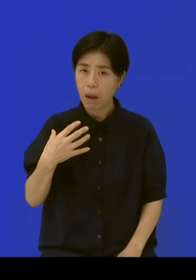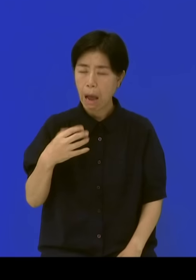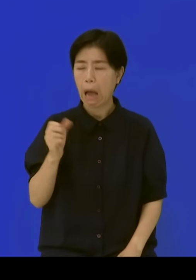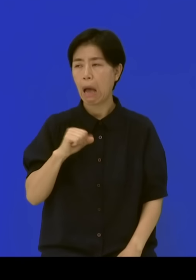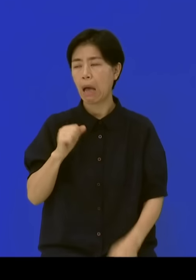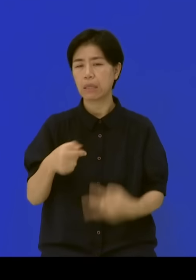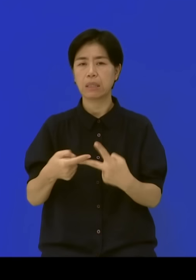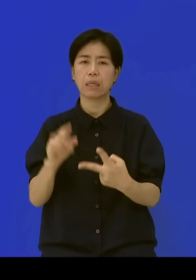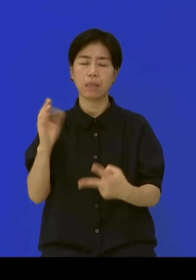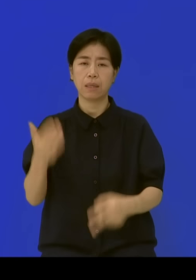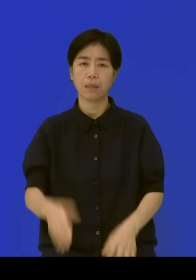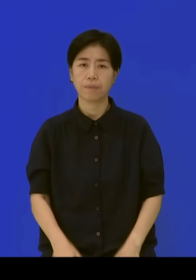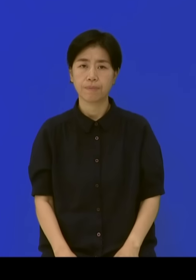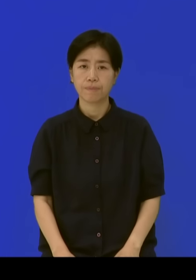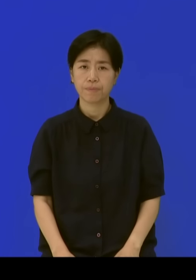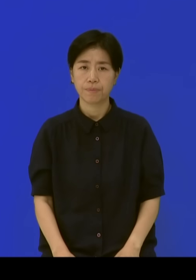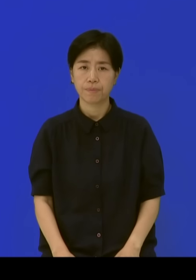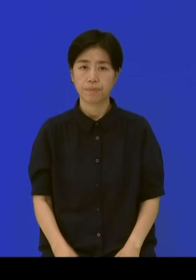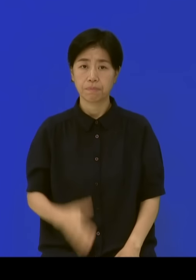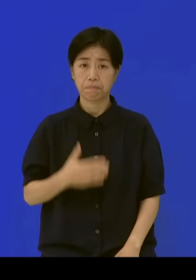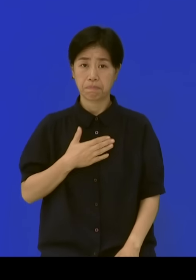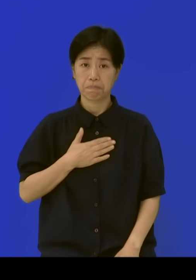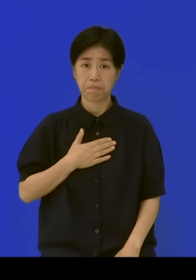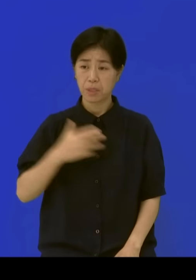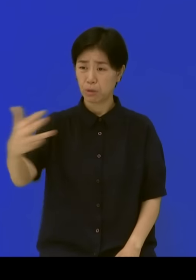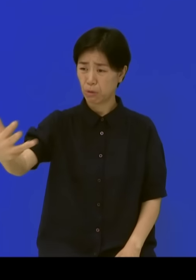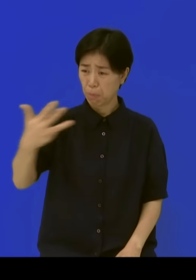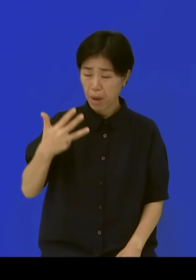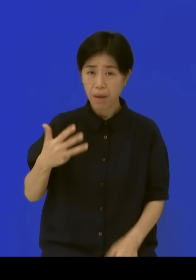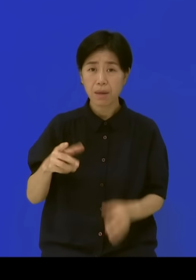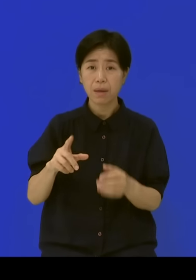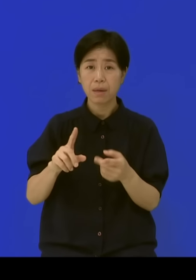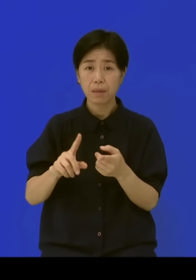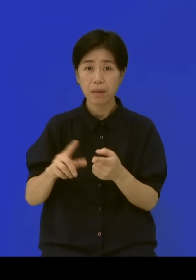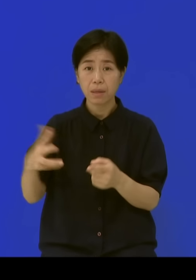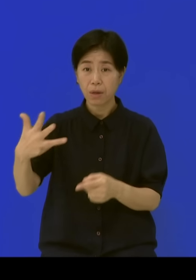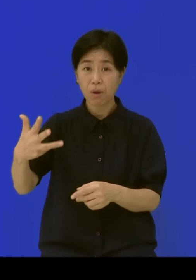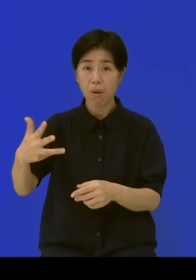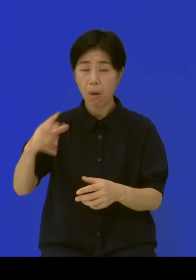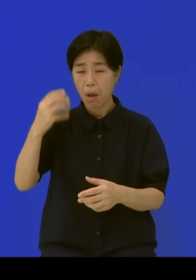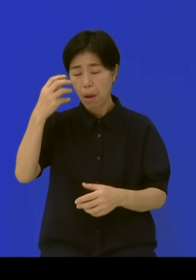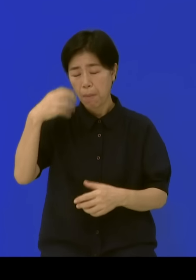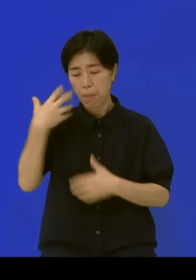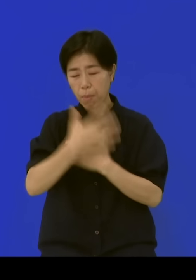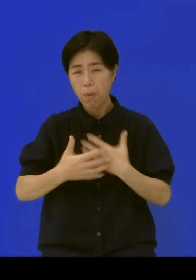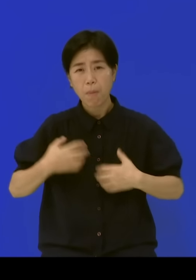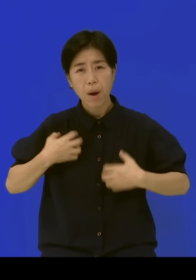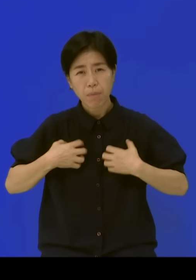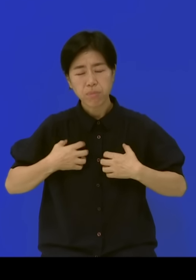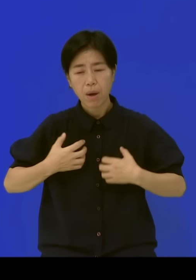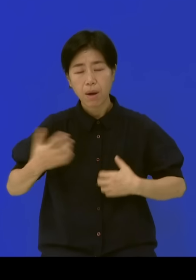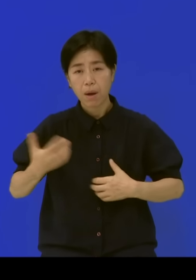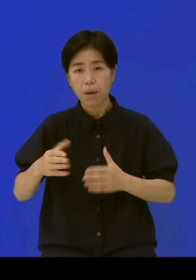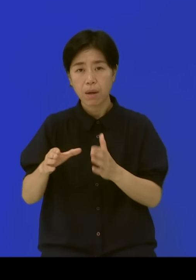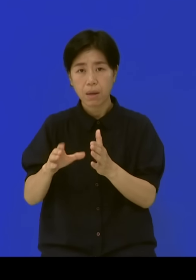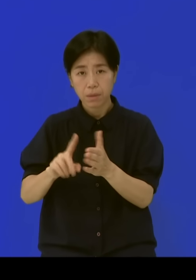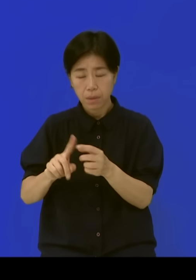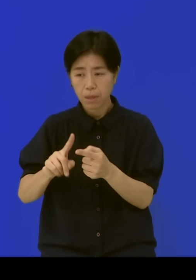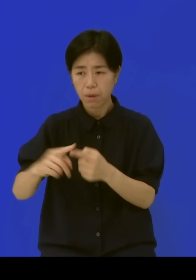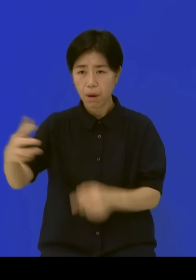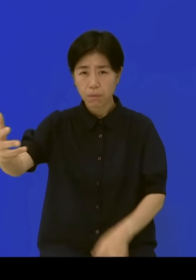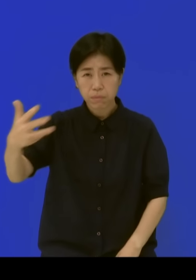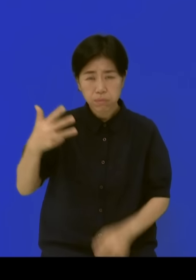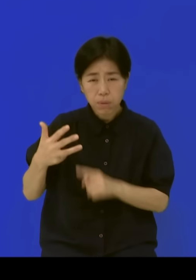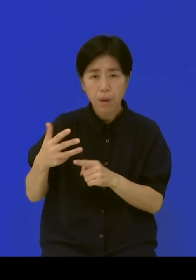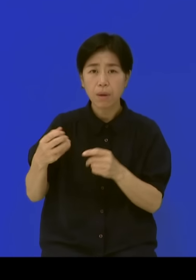그러면 제가 그 8가지 때문에 화가 났던 이유는 제가 그분들이 뭔가 잘못해서 그런 게 아니라 그분들의